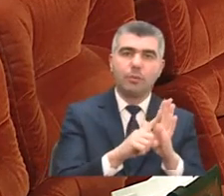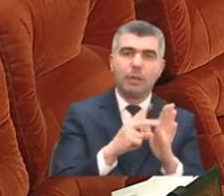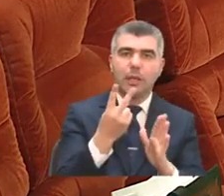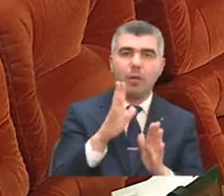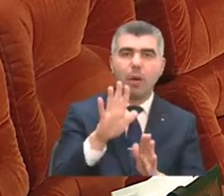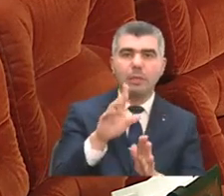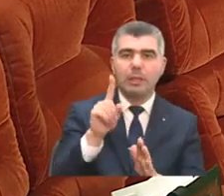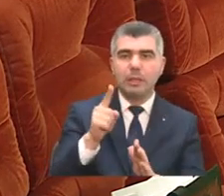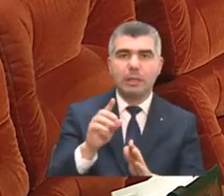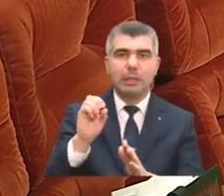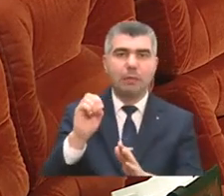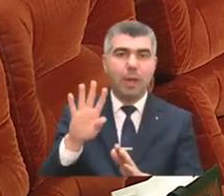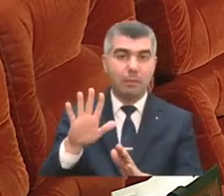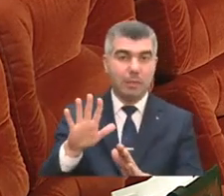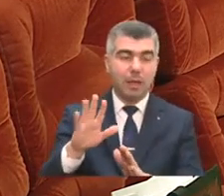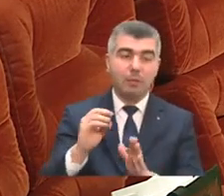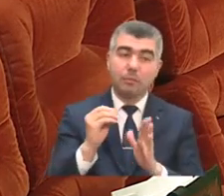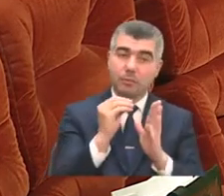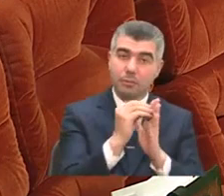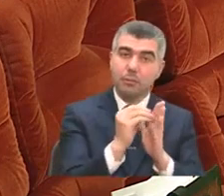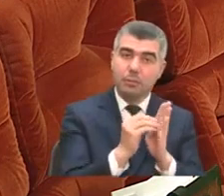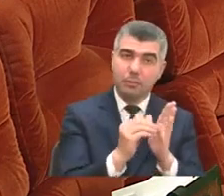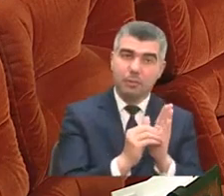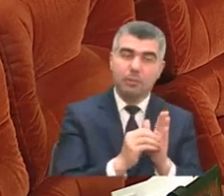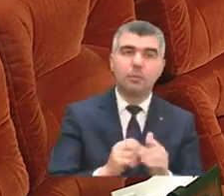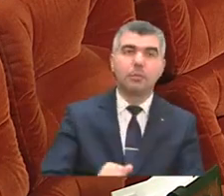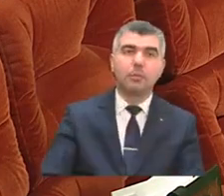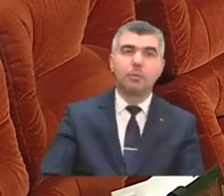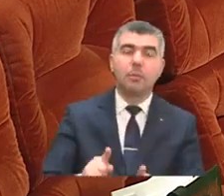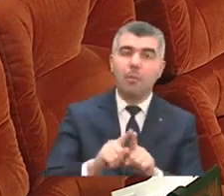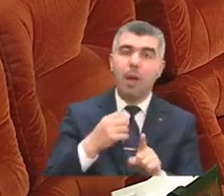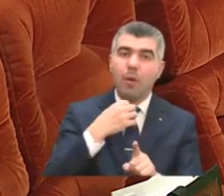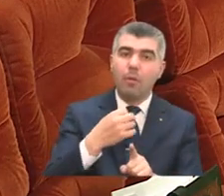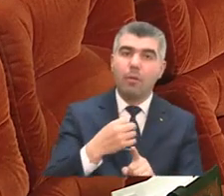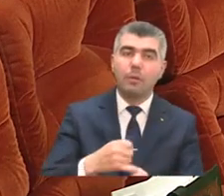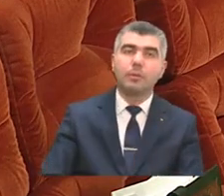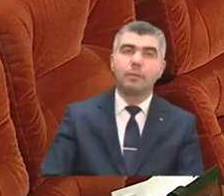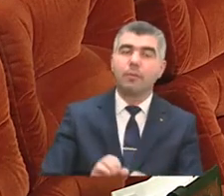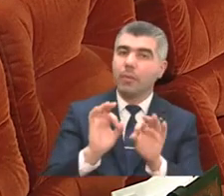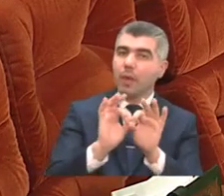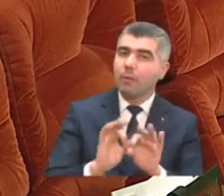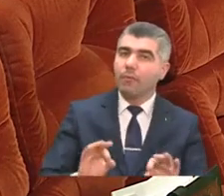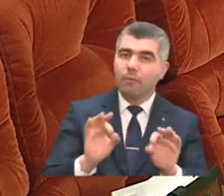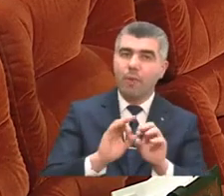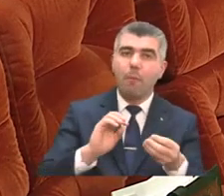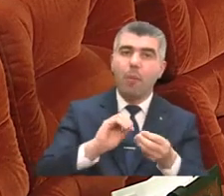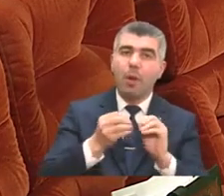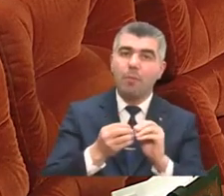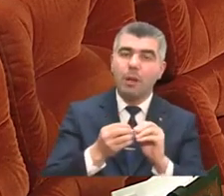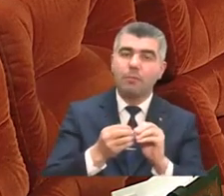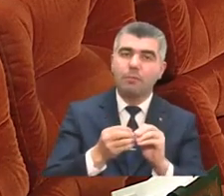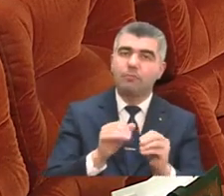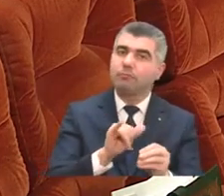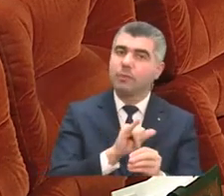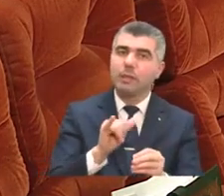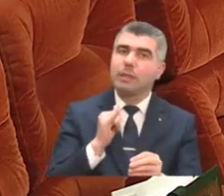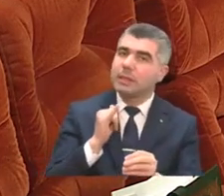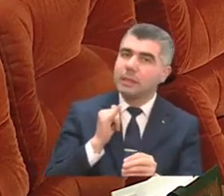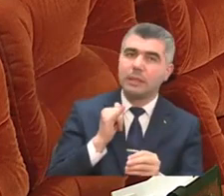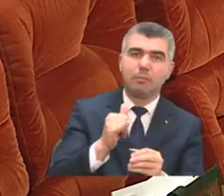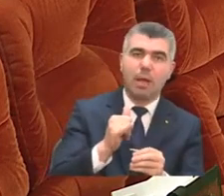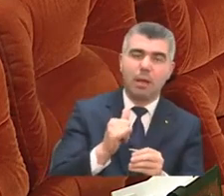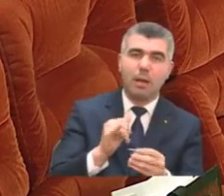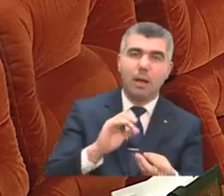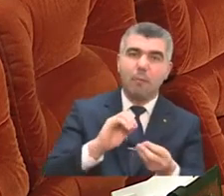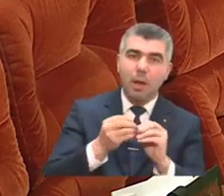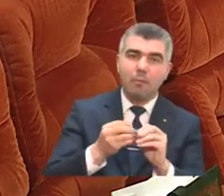52/05 وخصها تفعل، ولو أنه شخصيا ما تنظنش بأنه غادي تحل المشكل، حيث أنه المشكل تيبقى في أنه